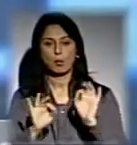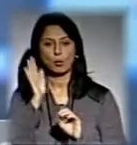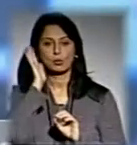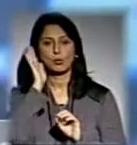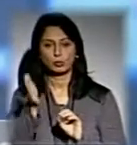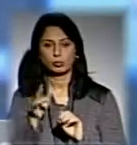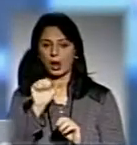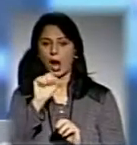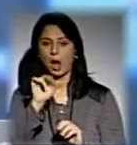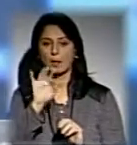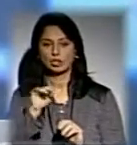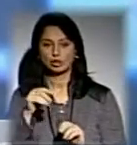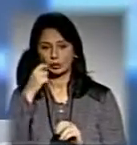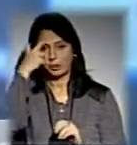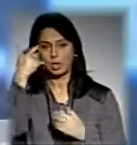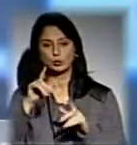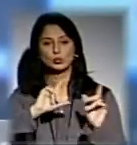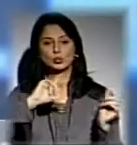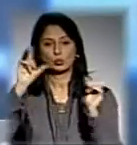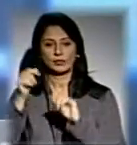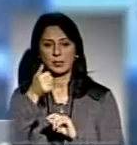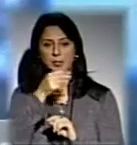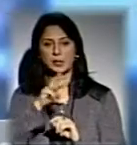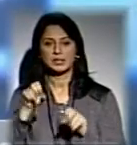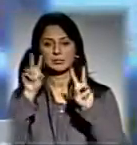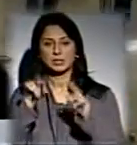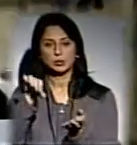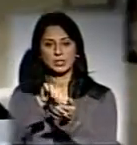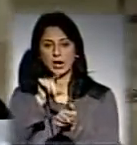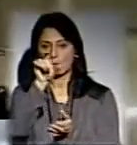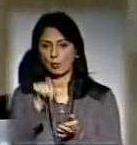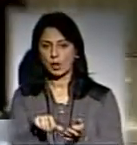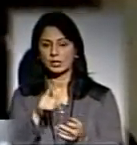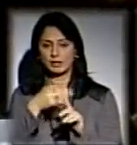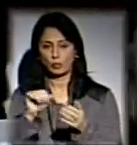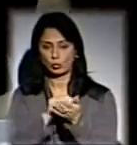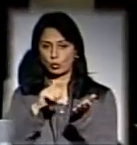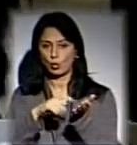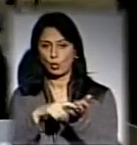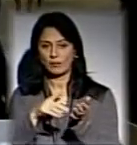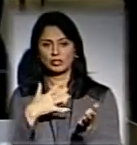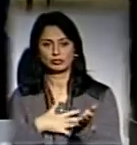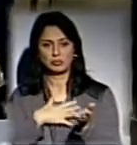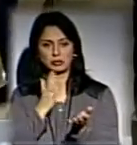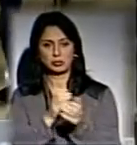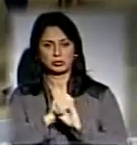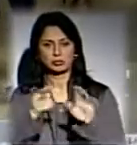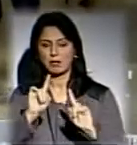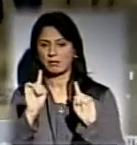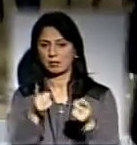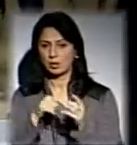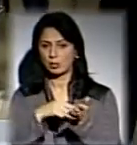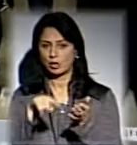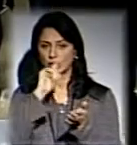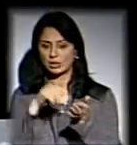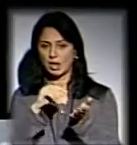იქნება. ზურაბ აბაშიძე პრაღაში უკვე გაემგზავრა. პრემიერის სპეციალური წარმომადგენელი გამოქვეყნებულ დოკუმენტში შემაშფოთებას უწოდებს და აცხადებს, რომ